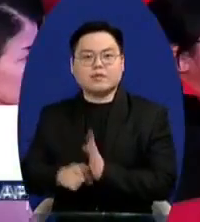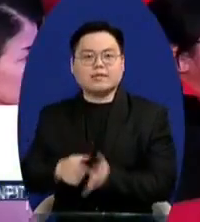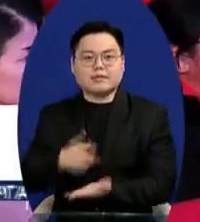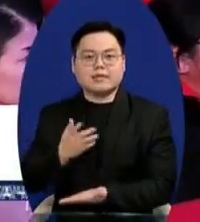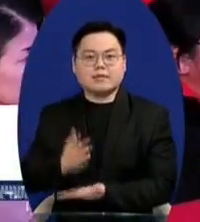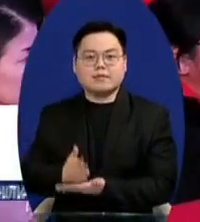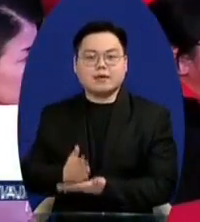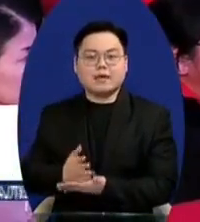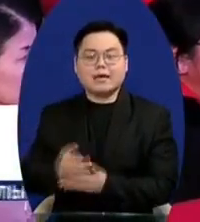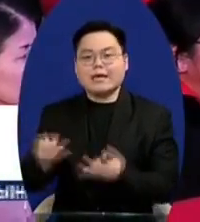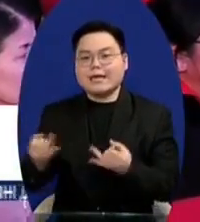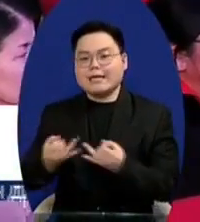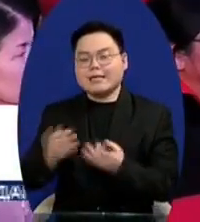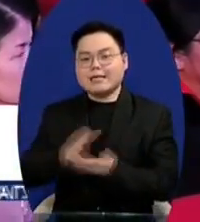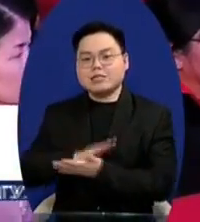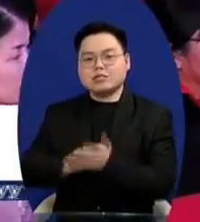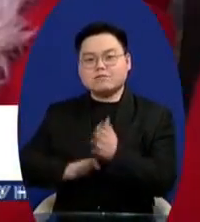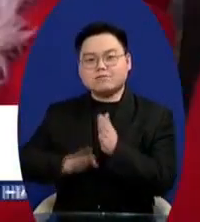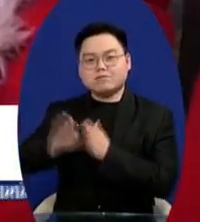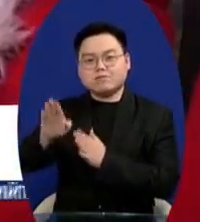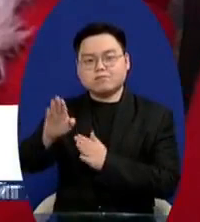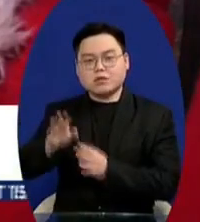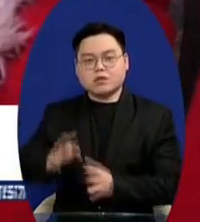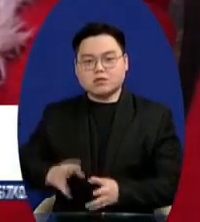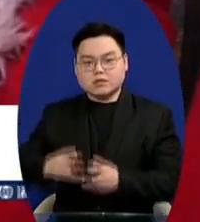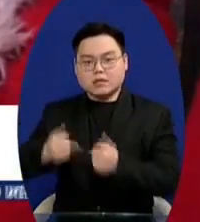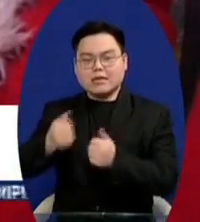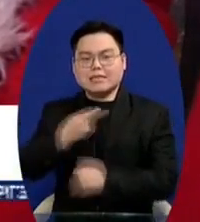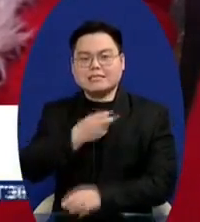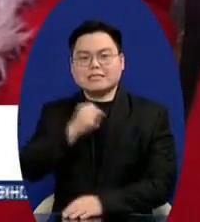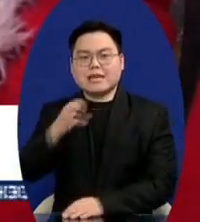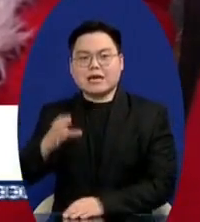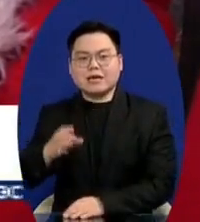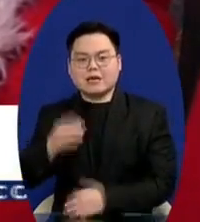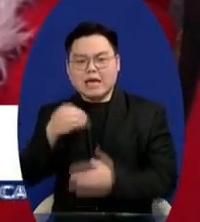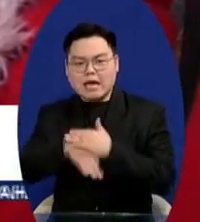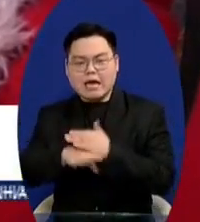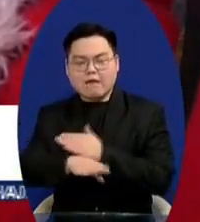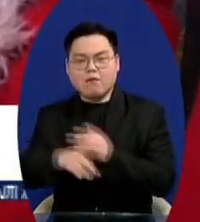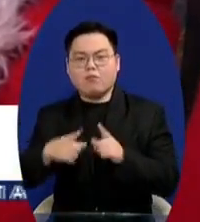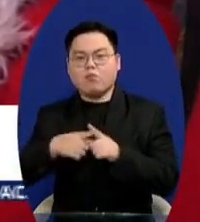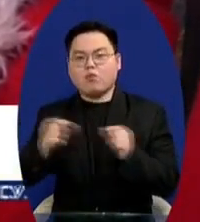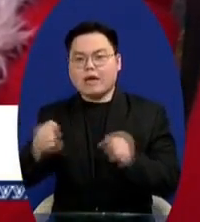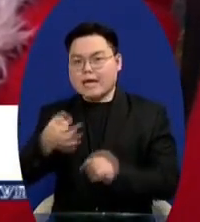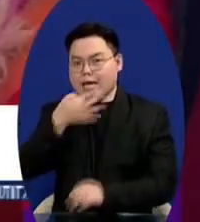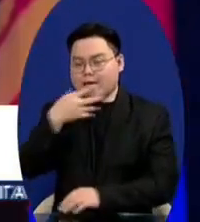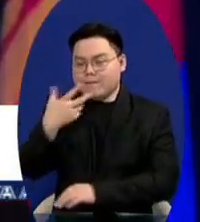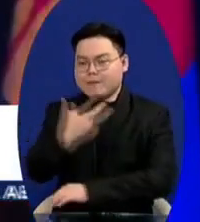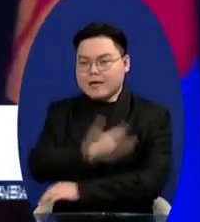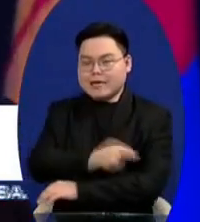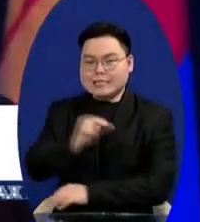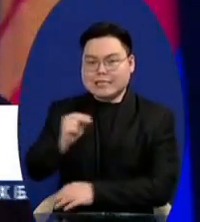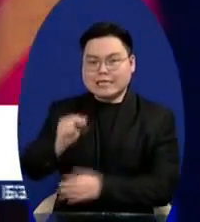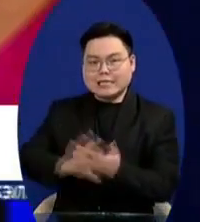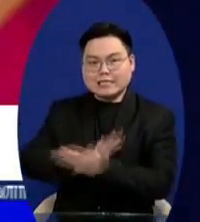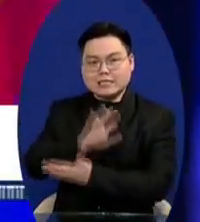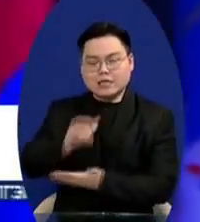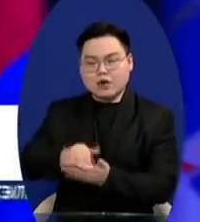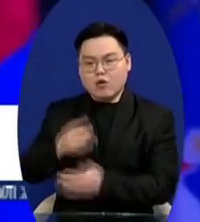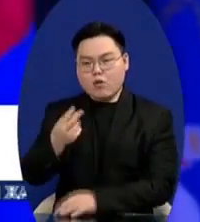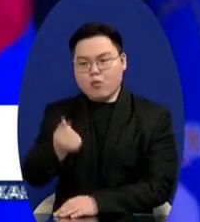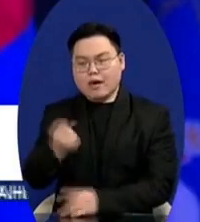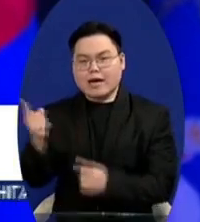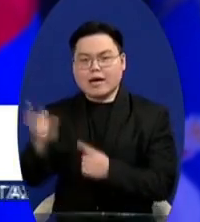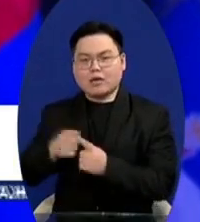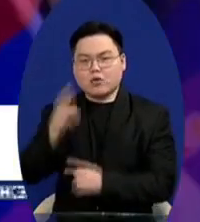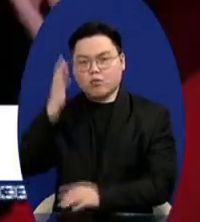байлаа. Мөн цахим шилжилтийг боловсронгуй болгож, цаасан үйлчилгээг халах, эм тарианы чанар стандарт, үн тарифт хяналтыг чангадах тогтолцоог